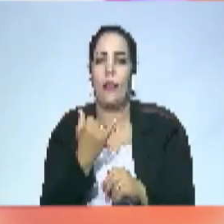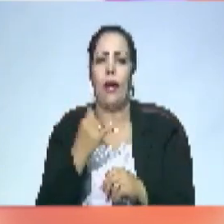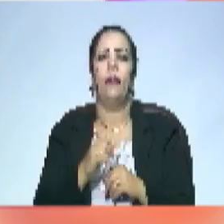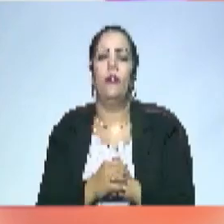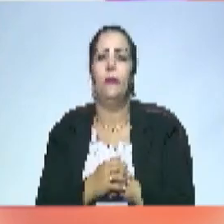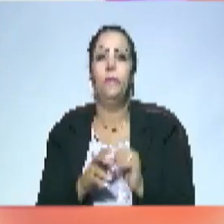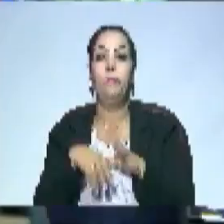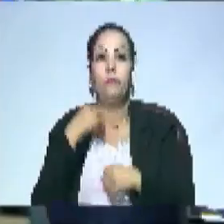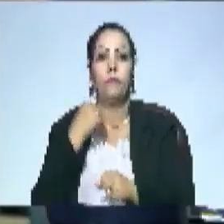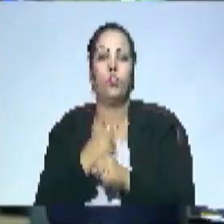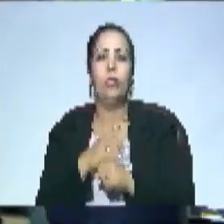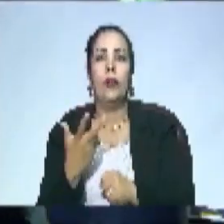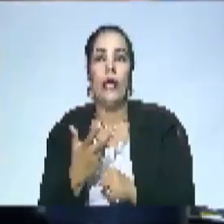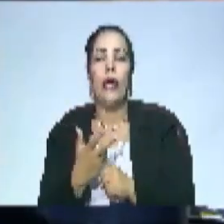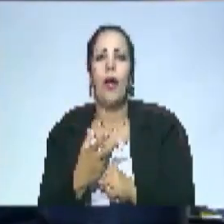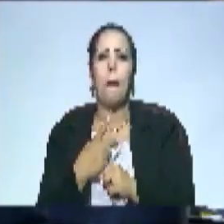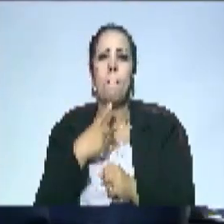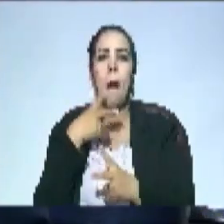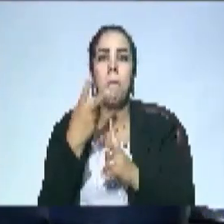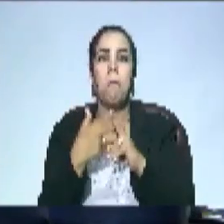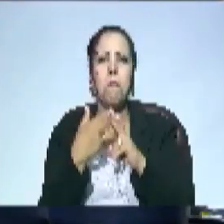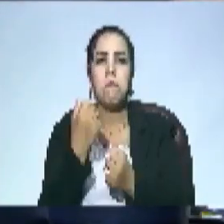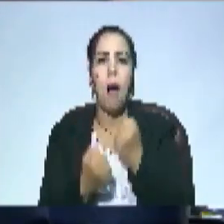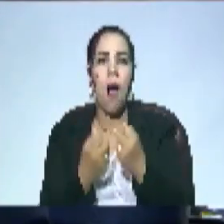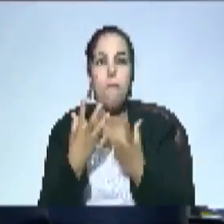احنا هنشتغلها نيه. ماشي،